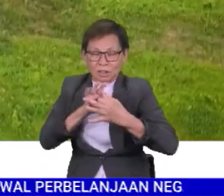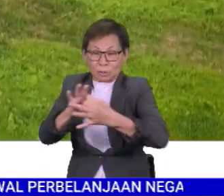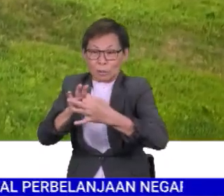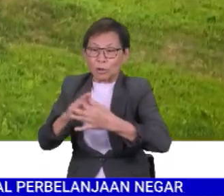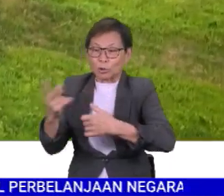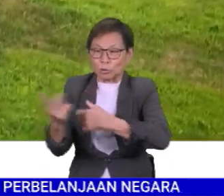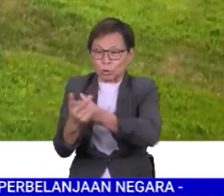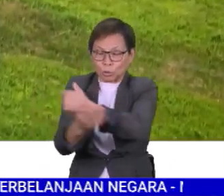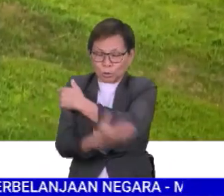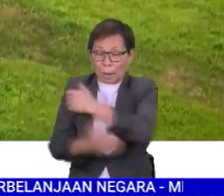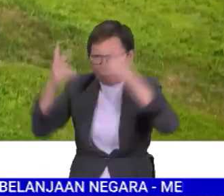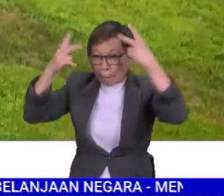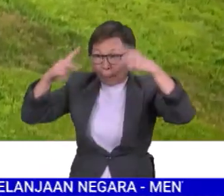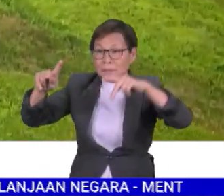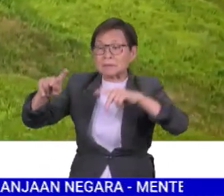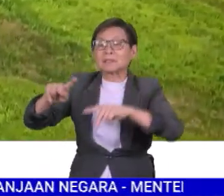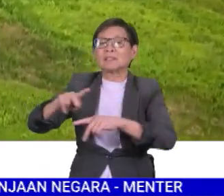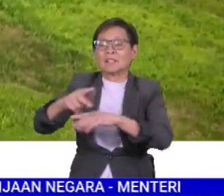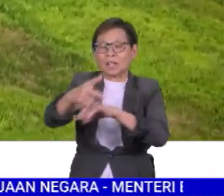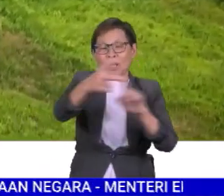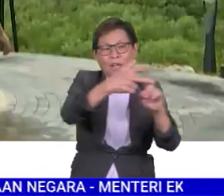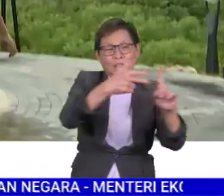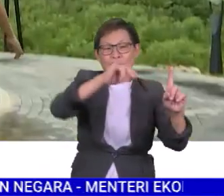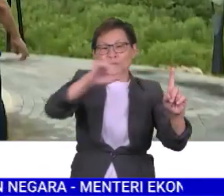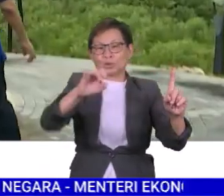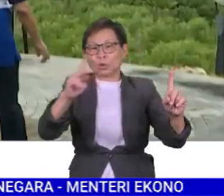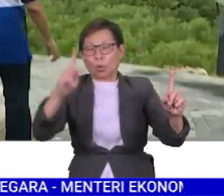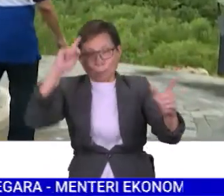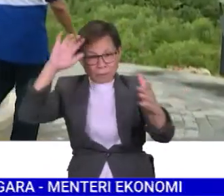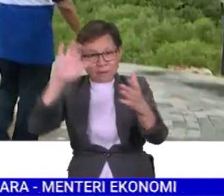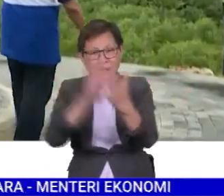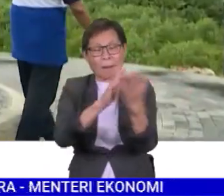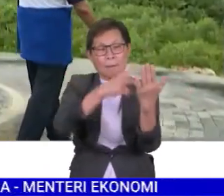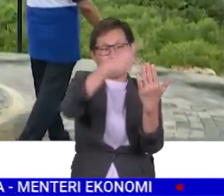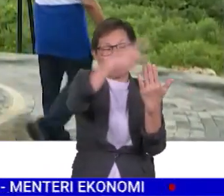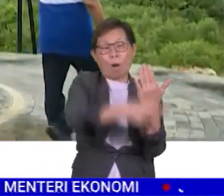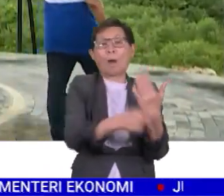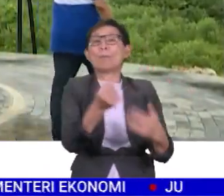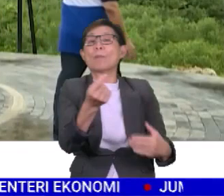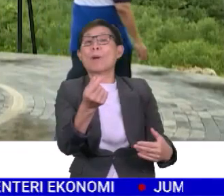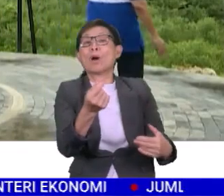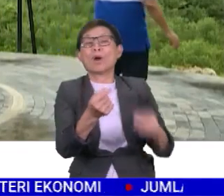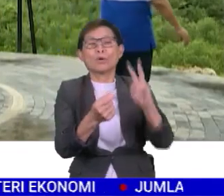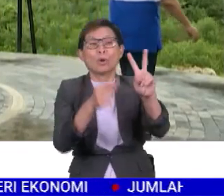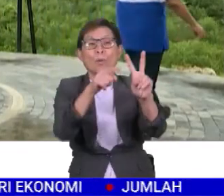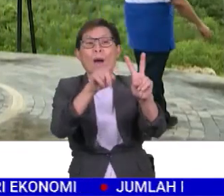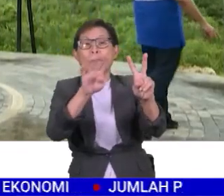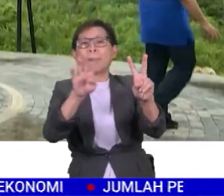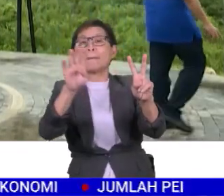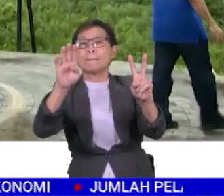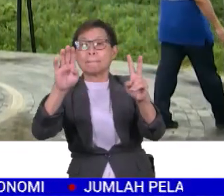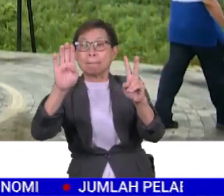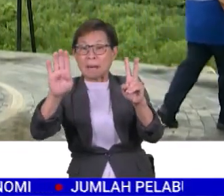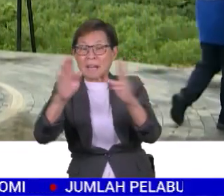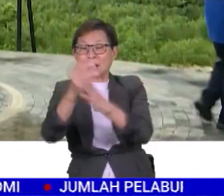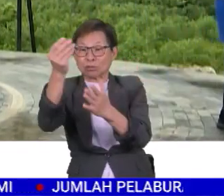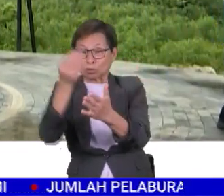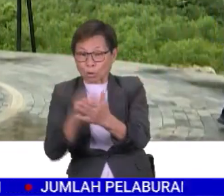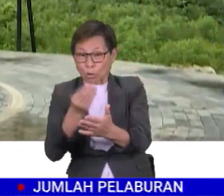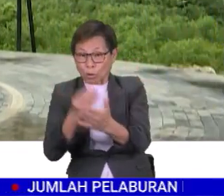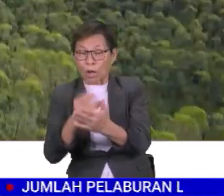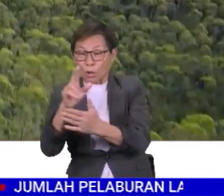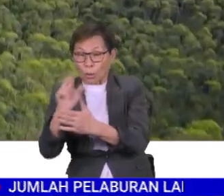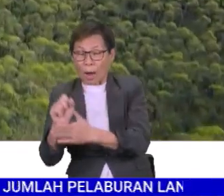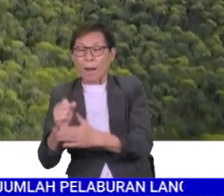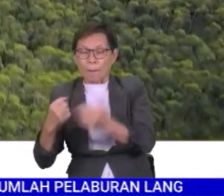kedua-dua negara. Presiden Indonesia Joko Widodo percaya projek menilai $2.6 bilion berkenaan mampu